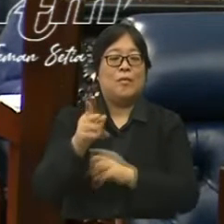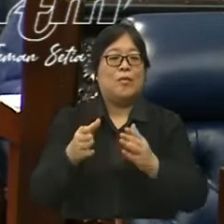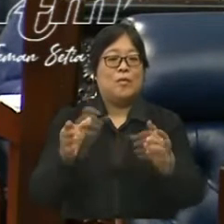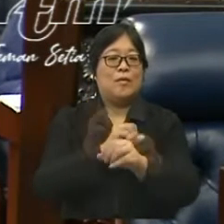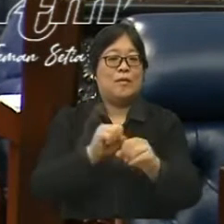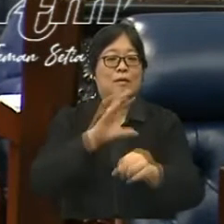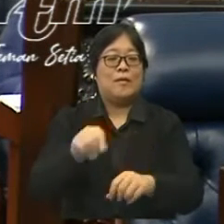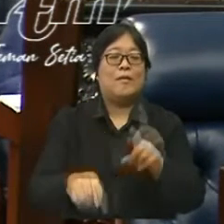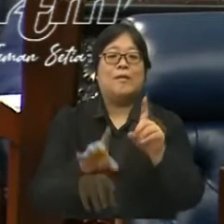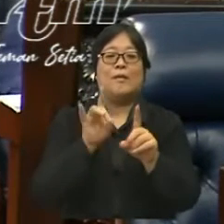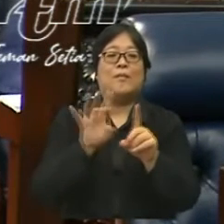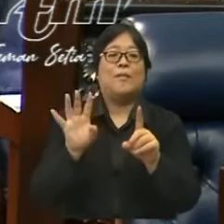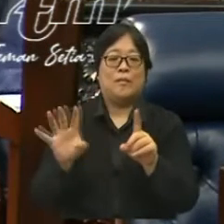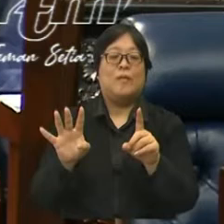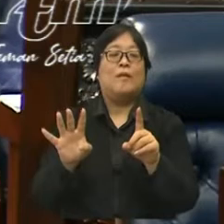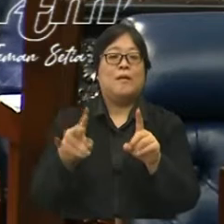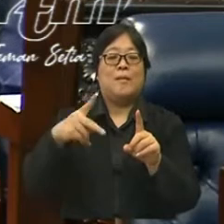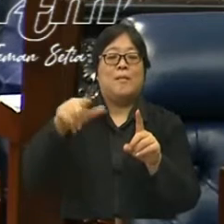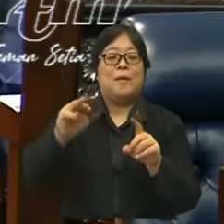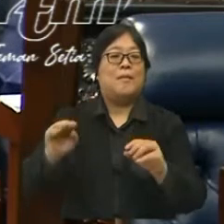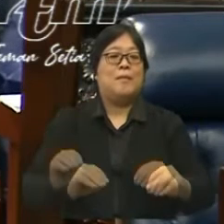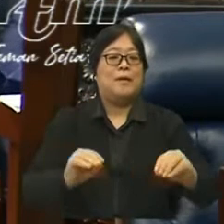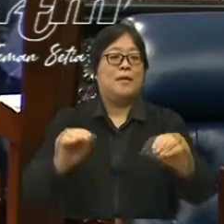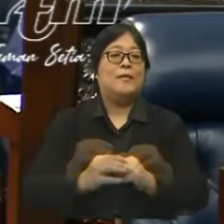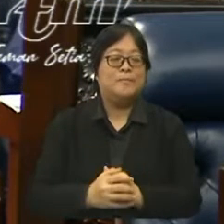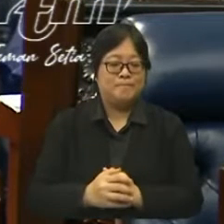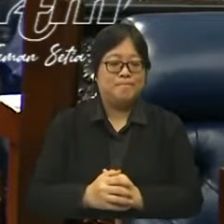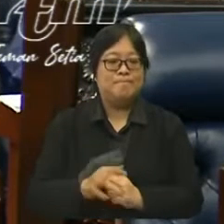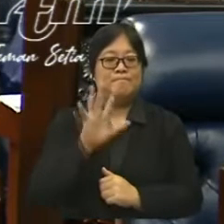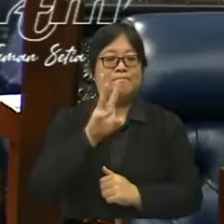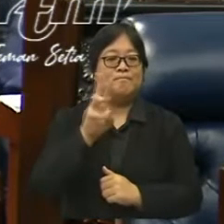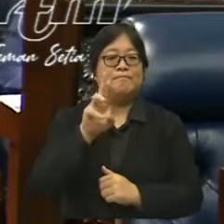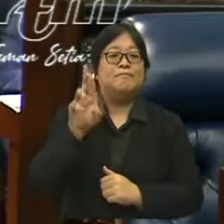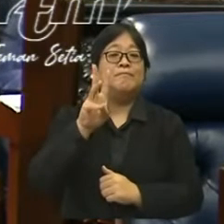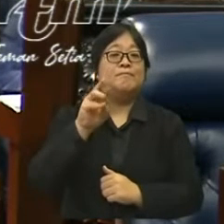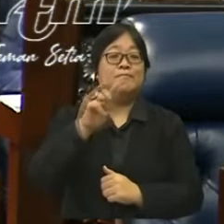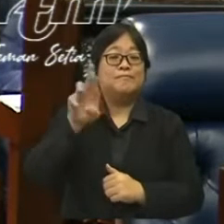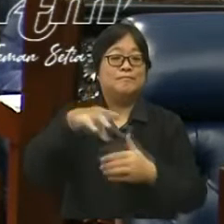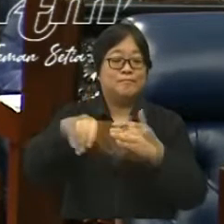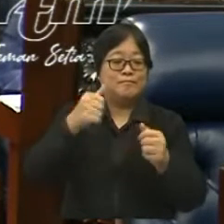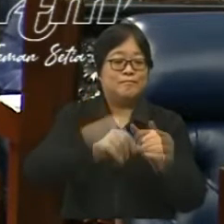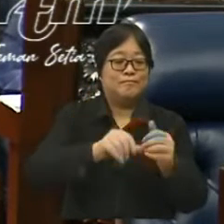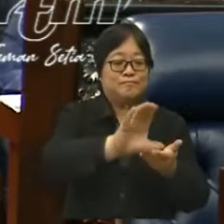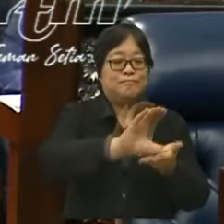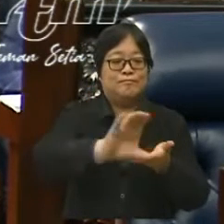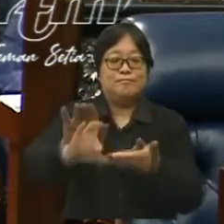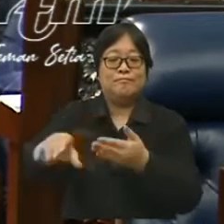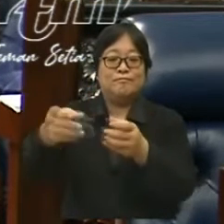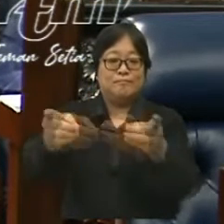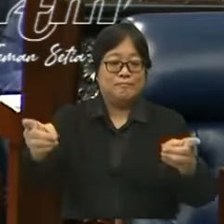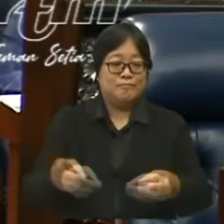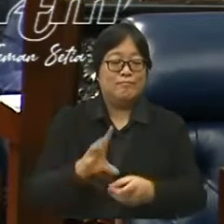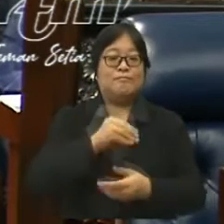sedia serta 184 buah pam bergerak. Sebanyak RM50,000 diperuntukkan kepada setiap daerah,